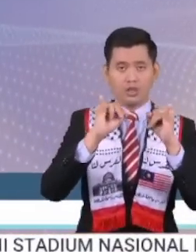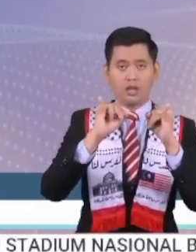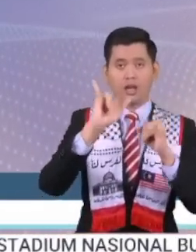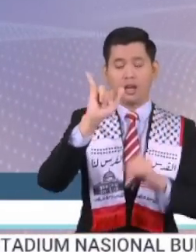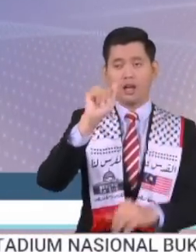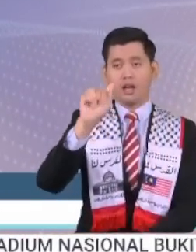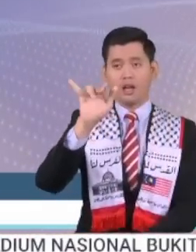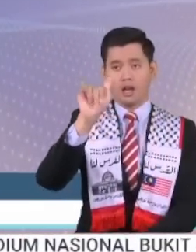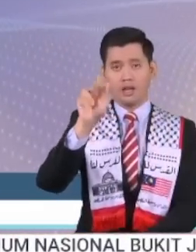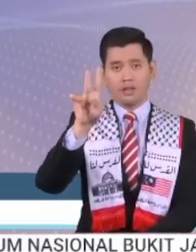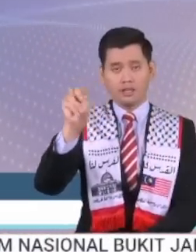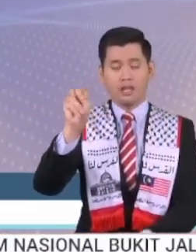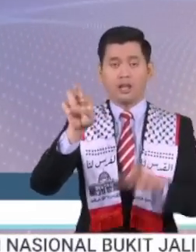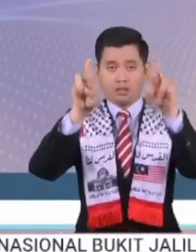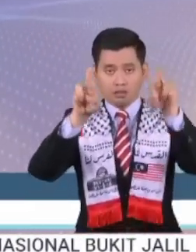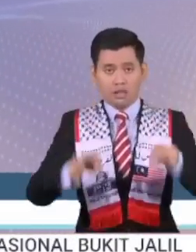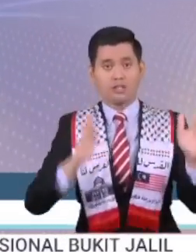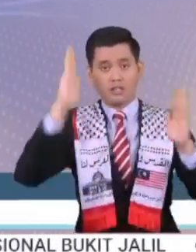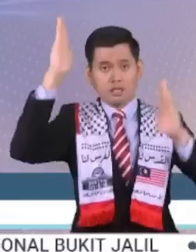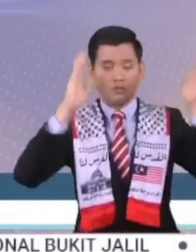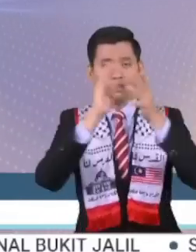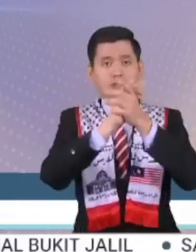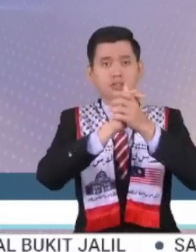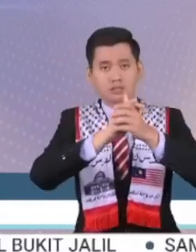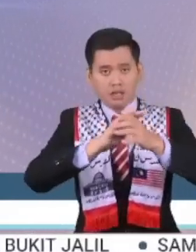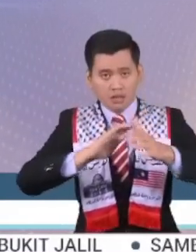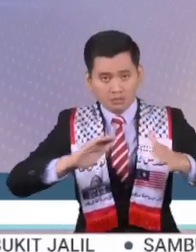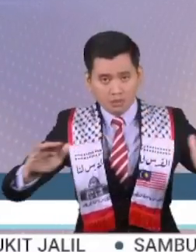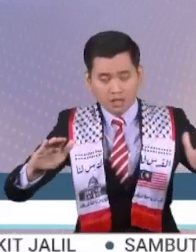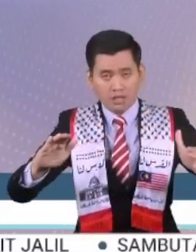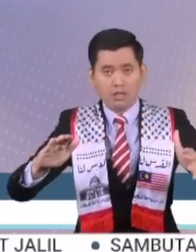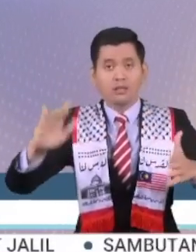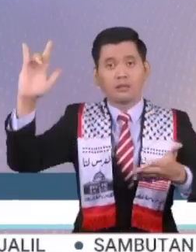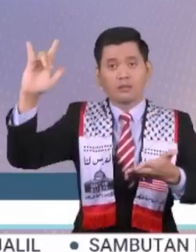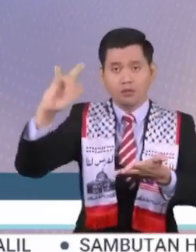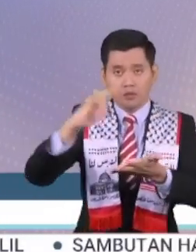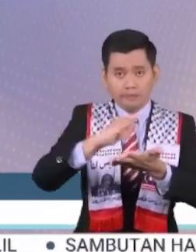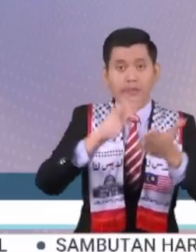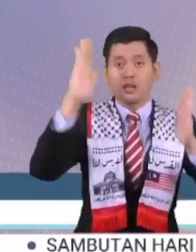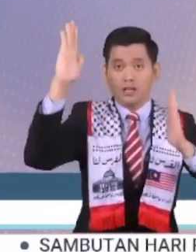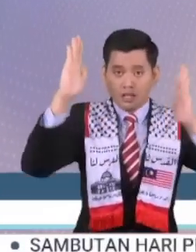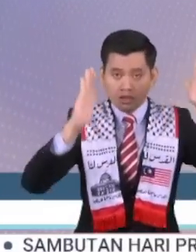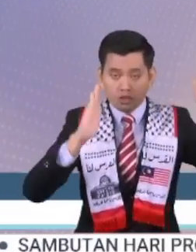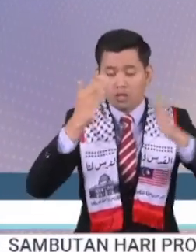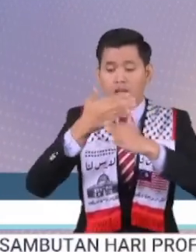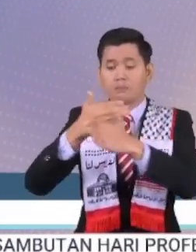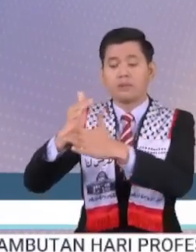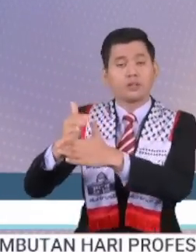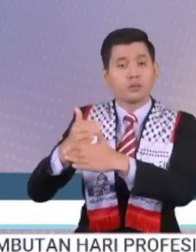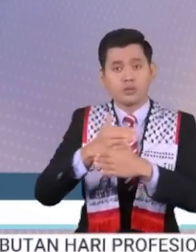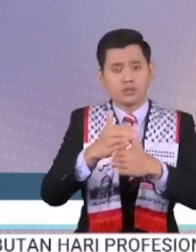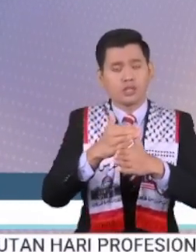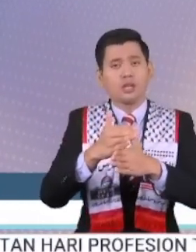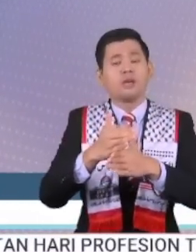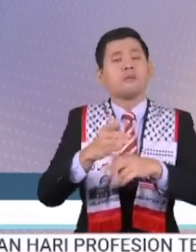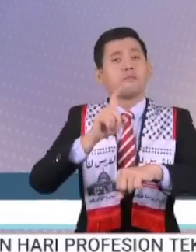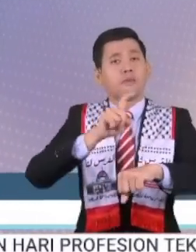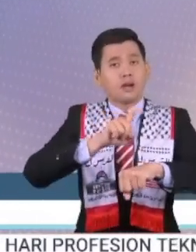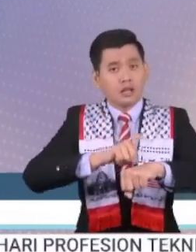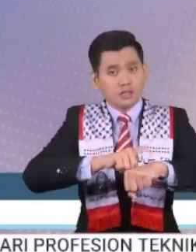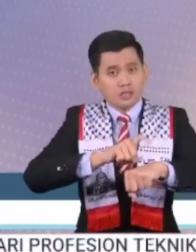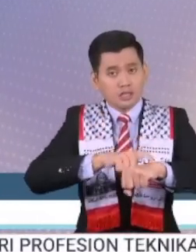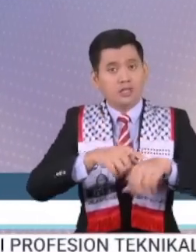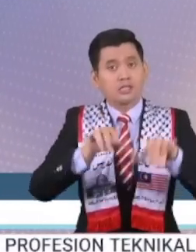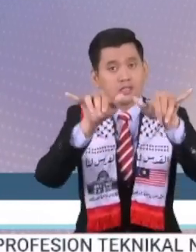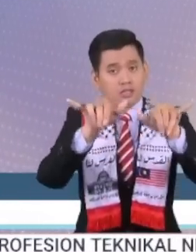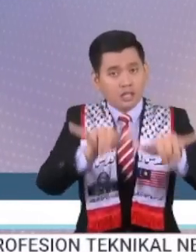Harun, warga negara Malaysia yang selamat tiba ke tanah air untuk berkongsi saat-saat getir di bumi